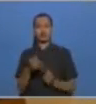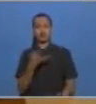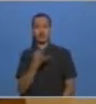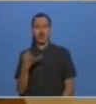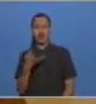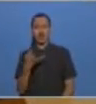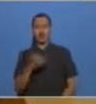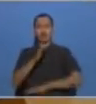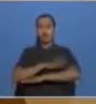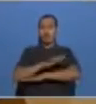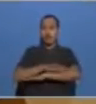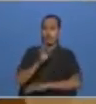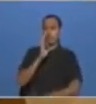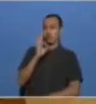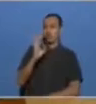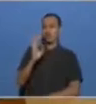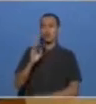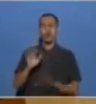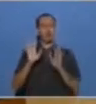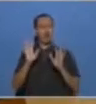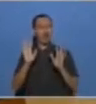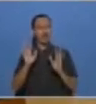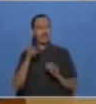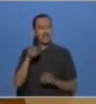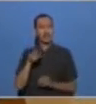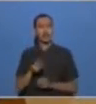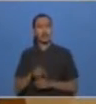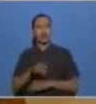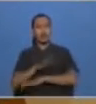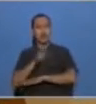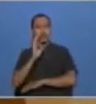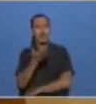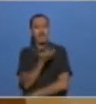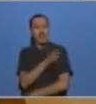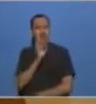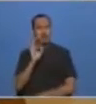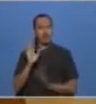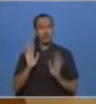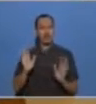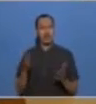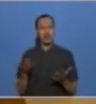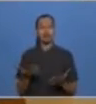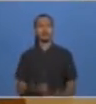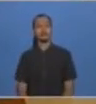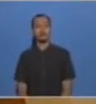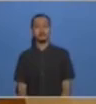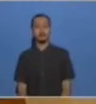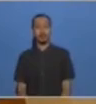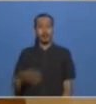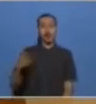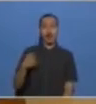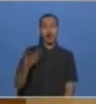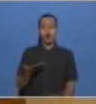banyaknya berita-berita palsu atau hoax terkait dengan vaksin, ini yang bikin takut kadang-kadang. Tahu-tahu sudah di di DM